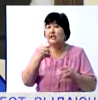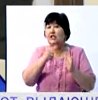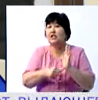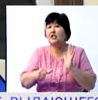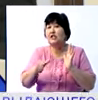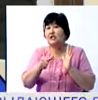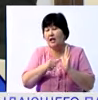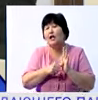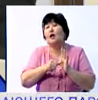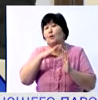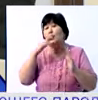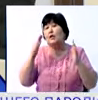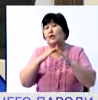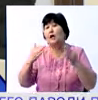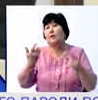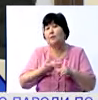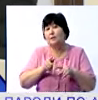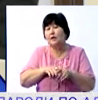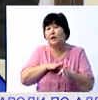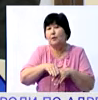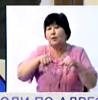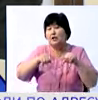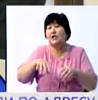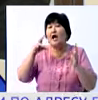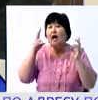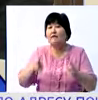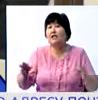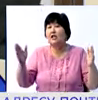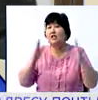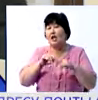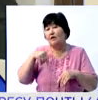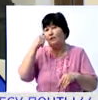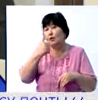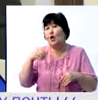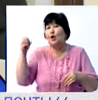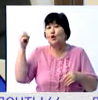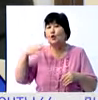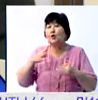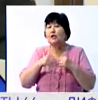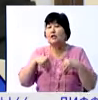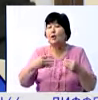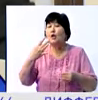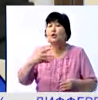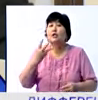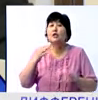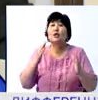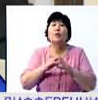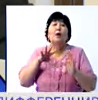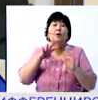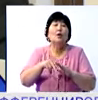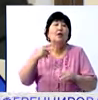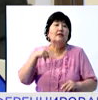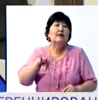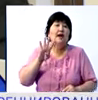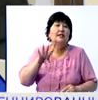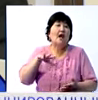360 многоэтажных домов. Полностью решена проблема аварийного жилья. В этом году в рамках Нурлы жер будут сданы 43 дома, в том числе